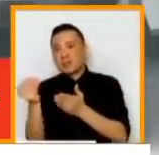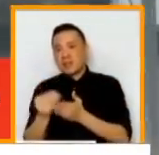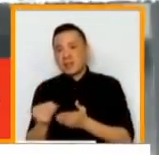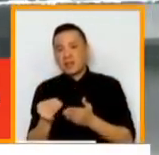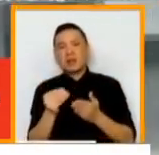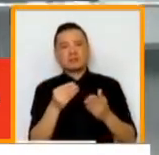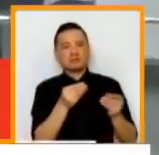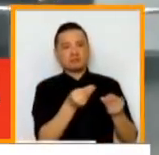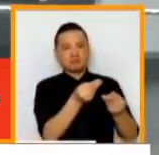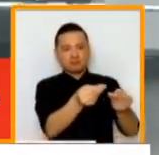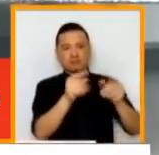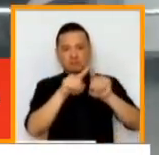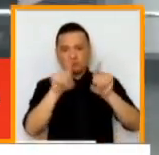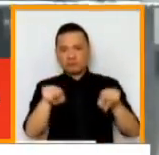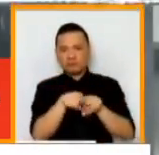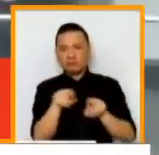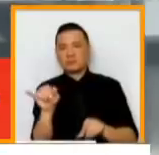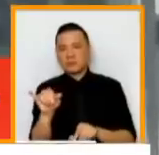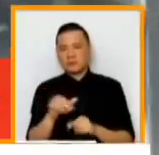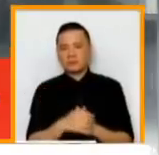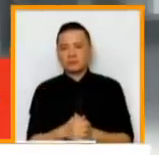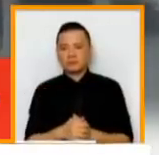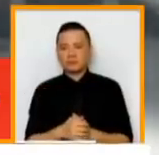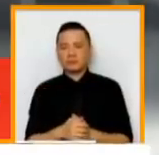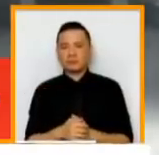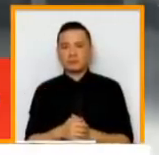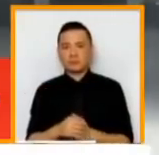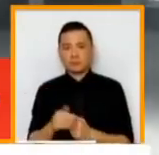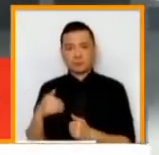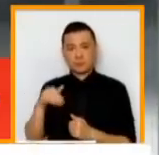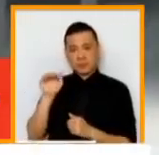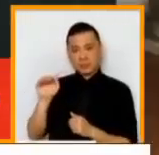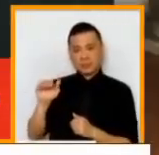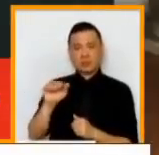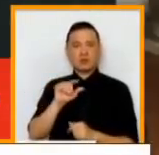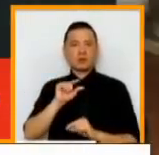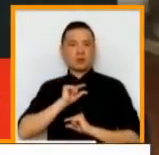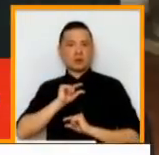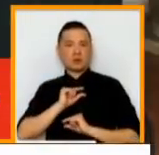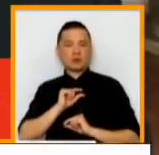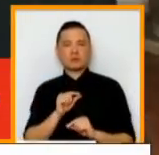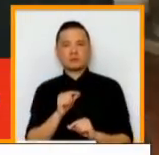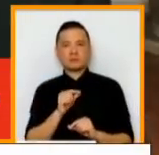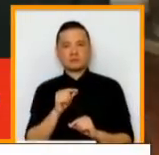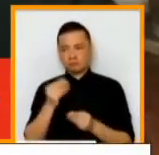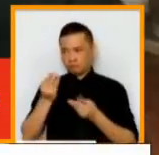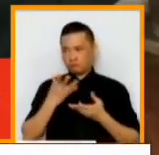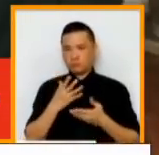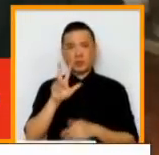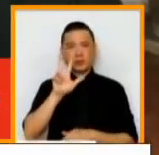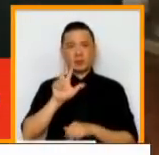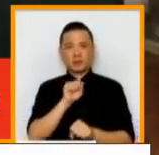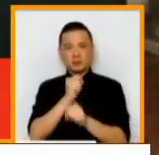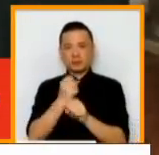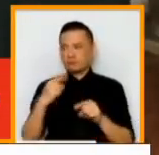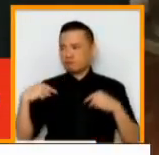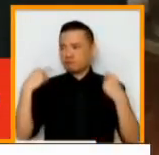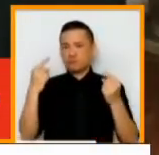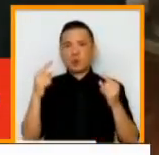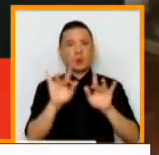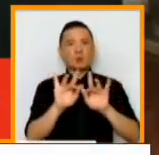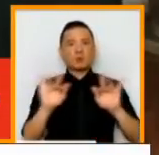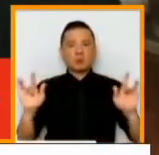kumpanya. Ang security guard ang sinabi, 3 taon nang nawala dyan. Ang balita ko eh, nakikita na ito in